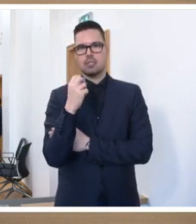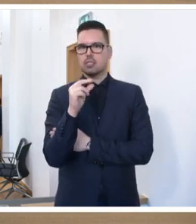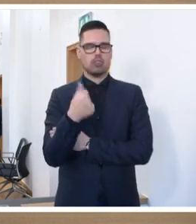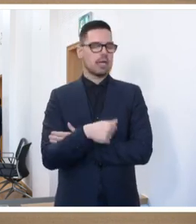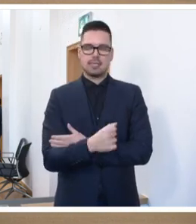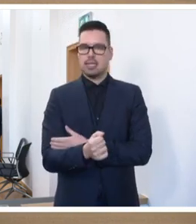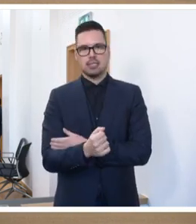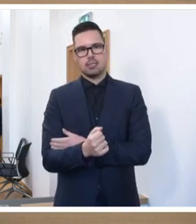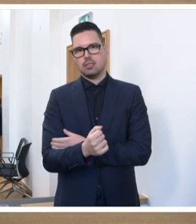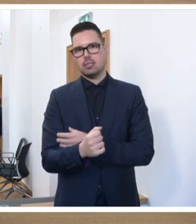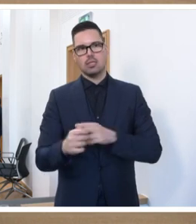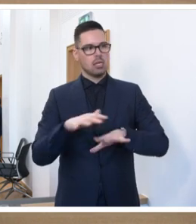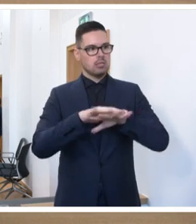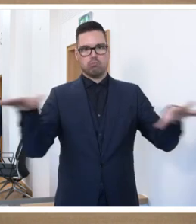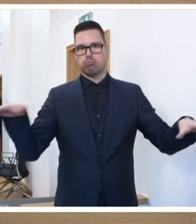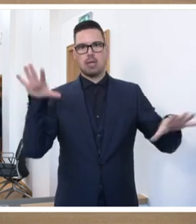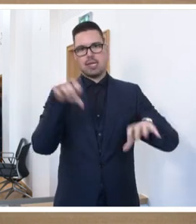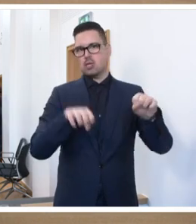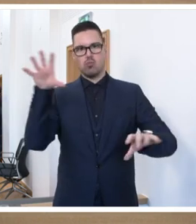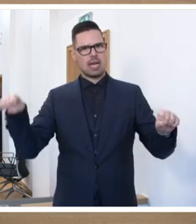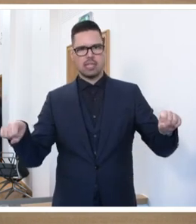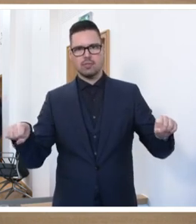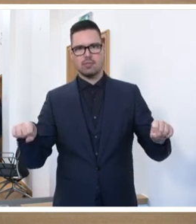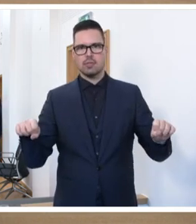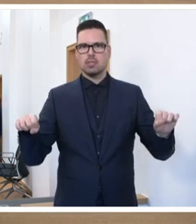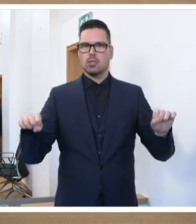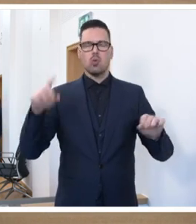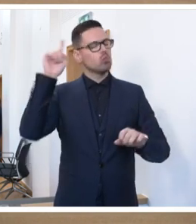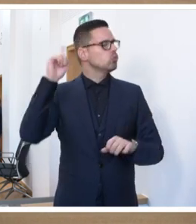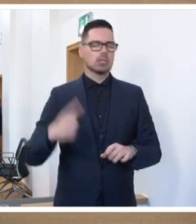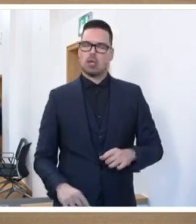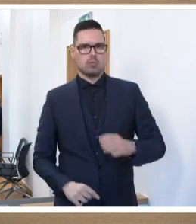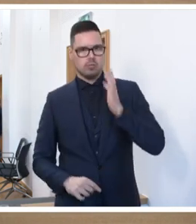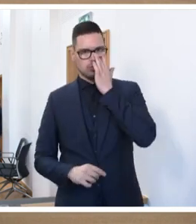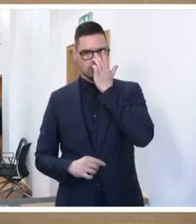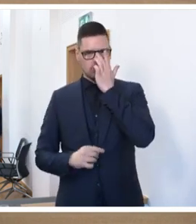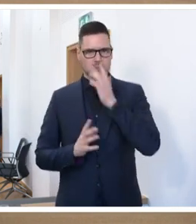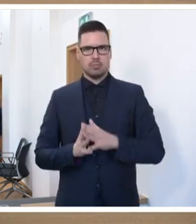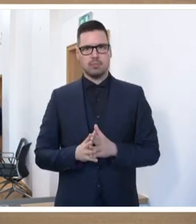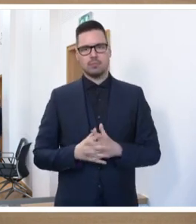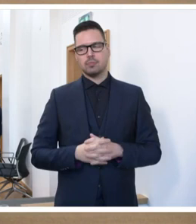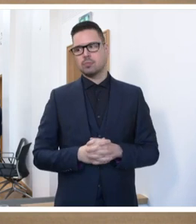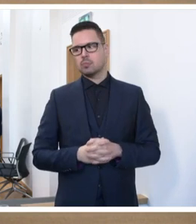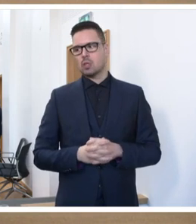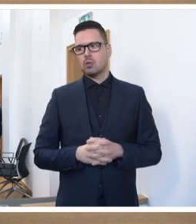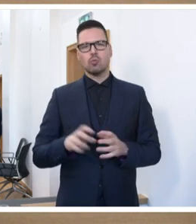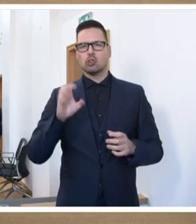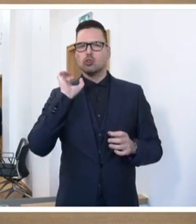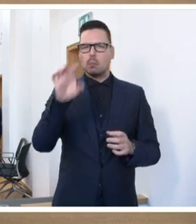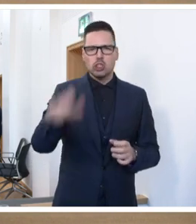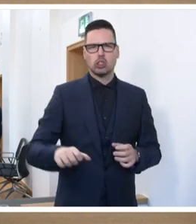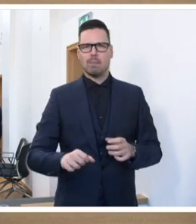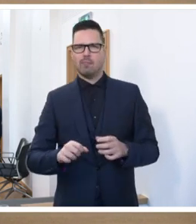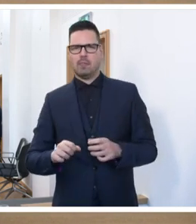mehr. Die Bandbreite der Übergriffigkeiten gegen Hilfskräfte ist schier unermesslich. Er berichtet von Pöbeleien,